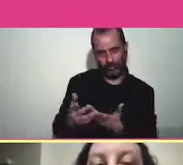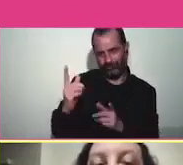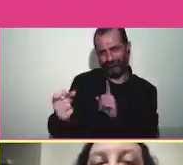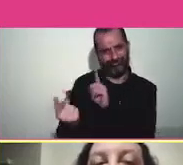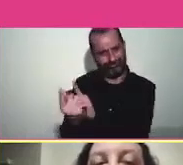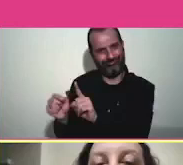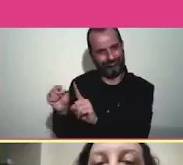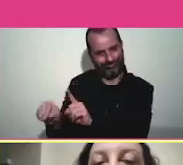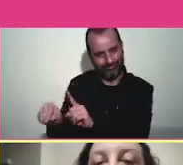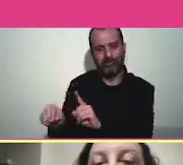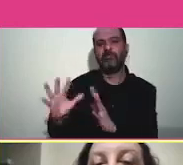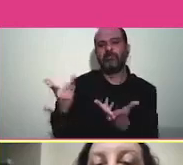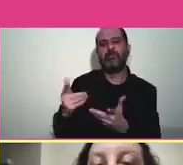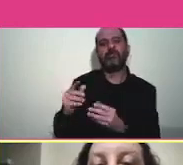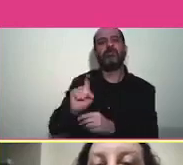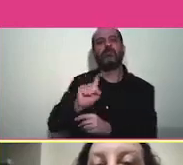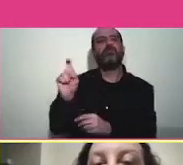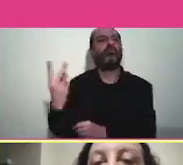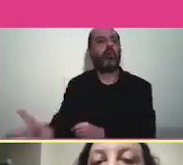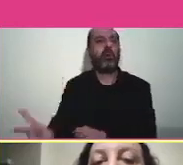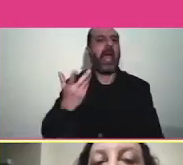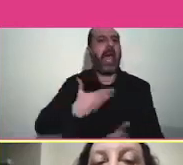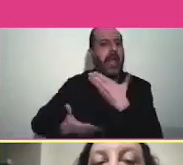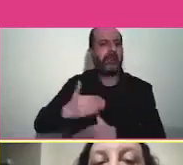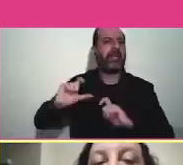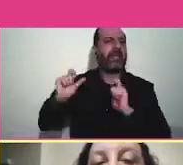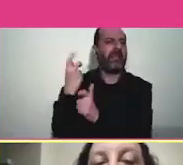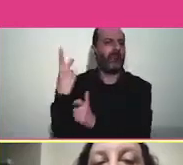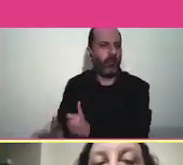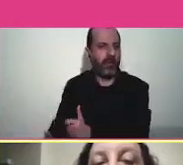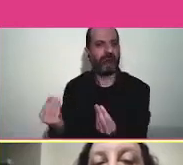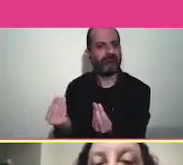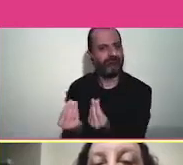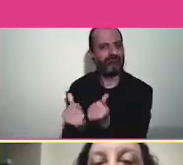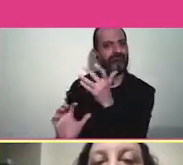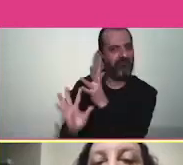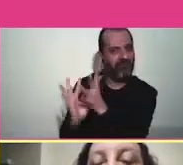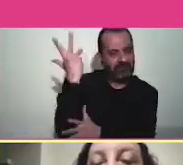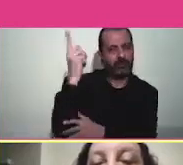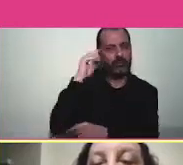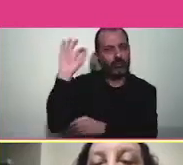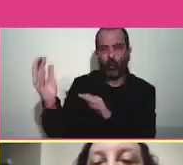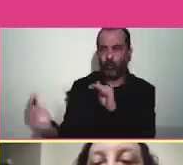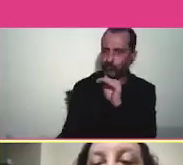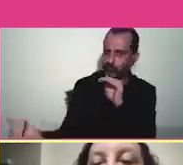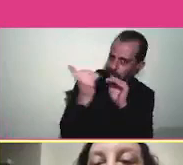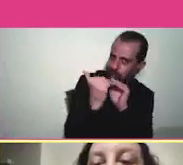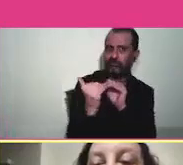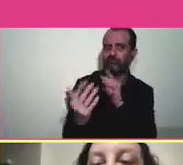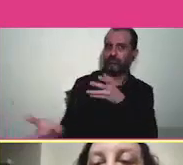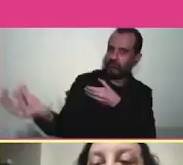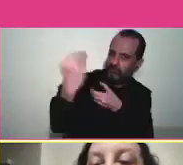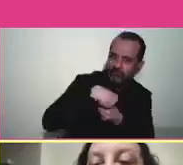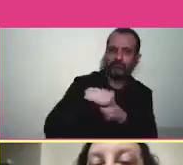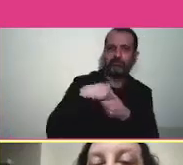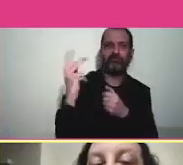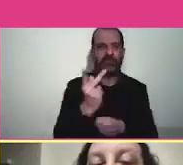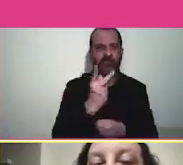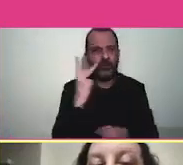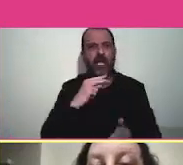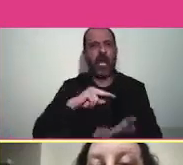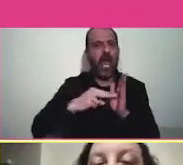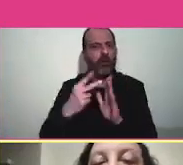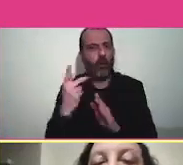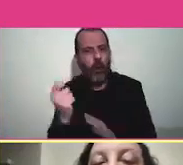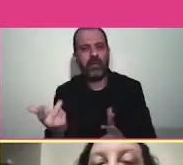ποιότητας ζωής των ανάπηρων και των οικογενειών τους μέσω της ισότιμης συμμετοχής τους στην κοινωνική, οικονομική, πολιτική και πολιτιστική ζωή